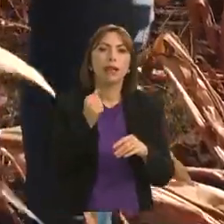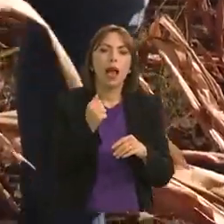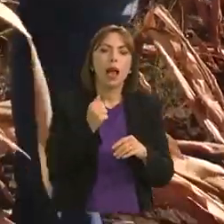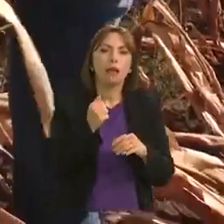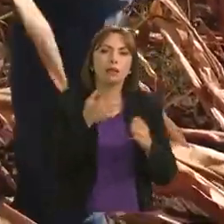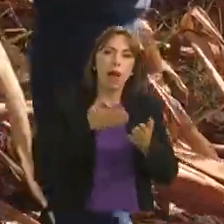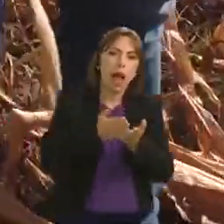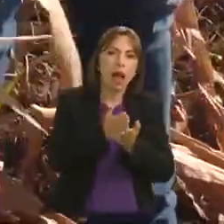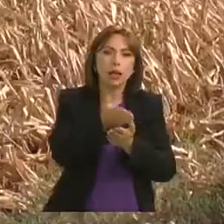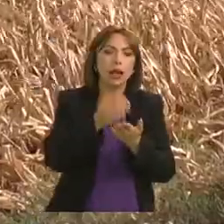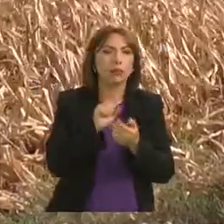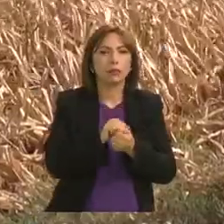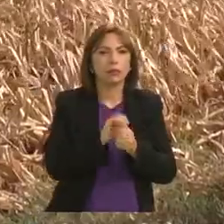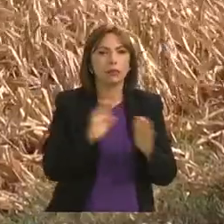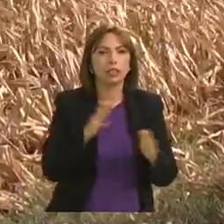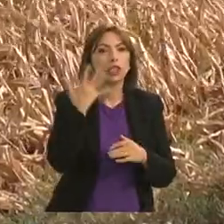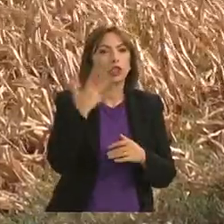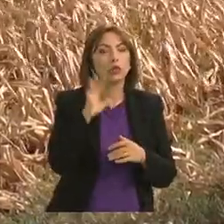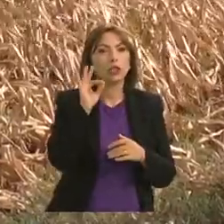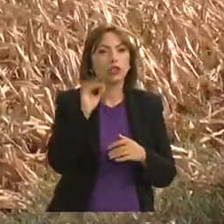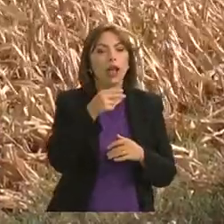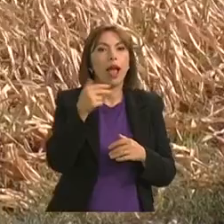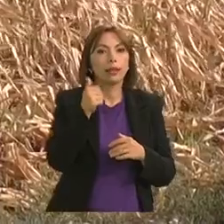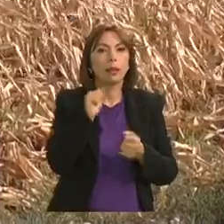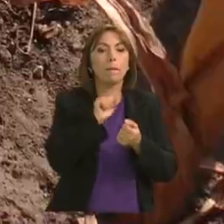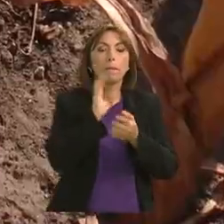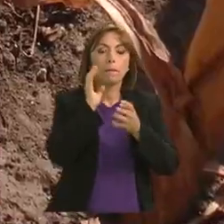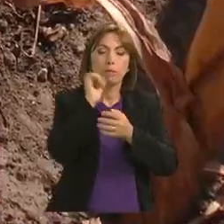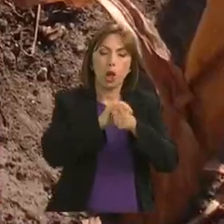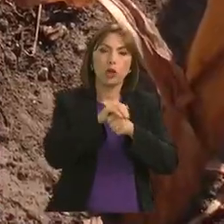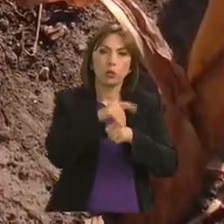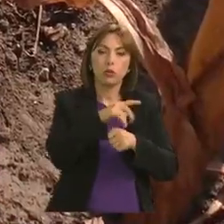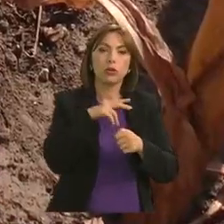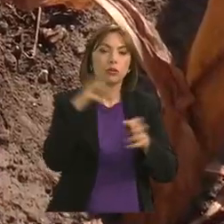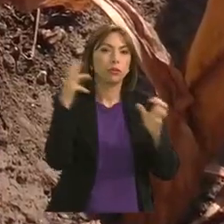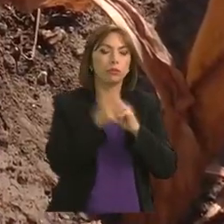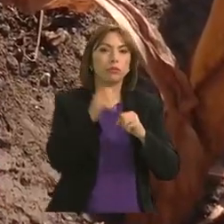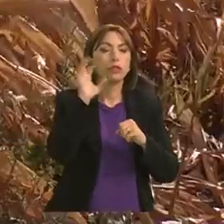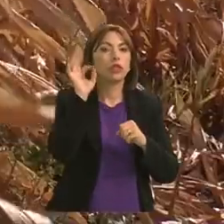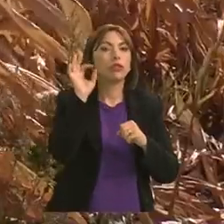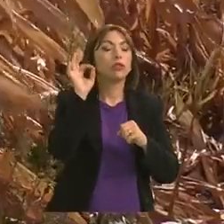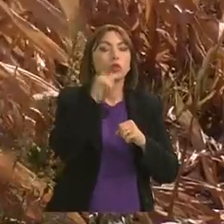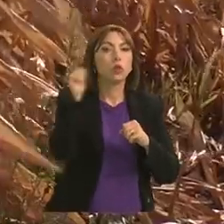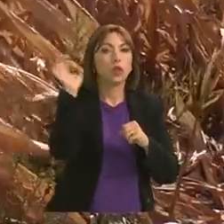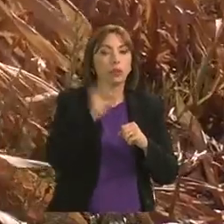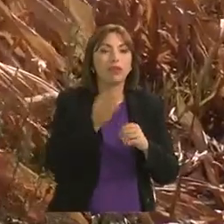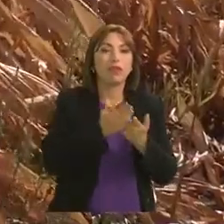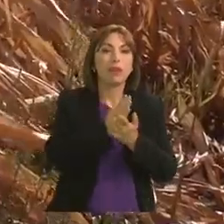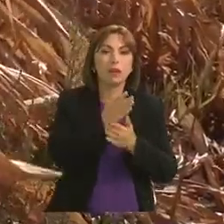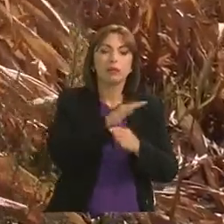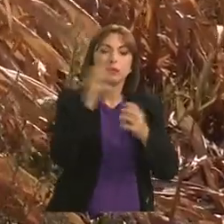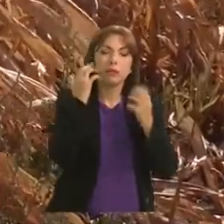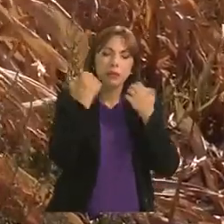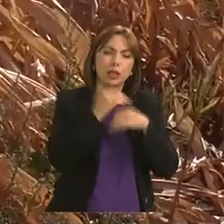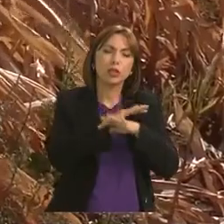de a ara terenurile. 50 de hectare de porumb sunt compromise 100%. Fermierii au pierdut tot, iar acum trebuie să se împrumute ca